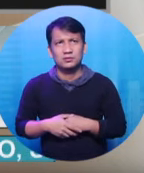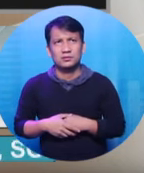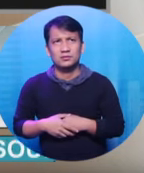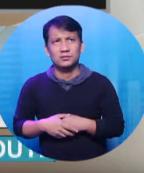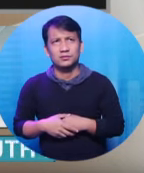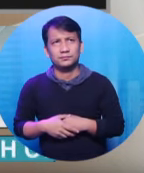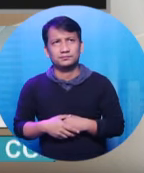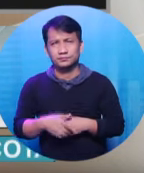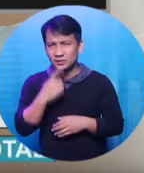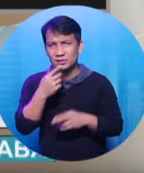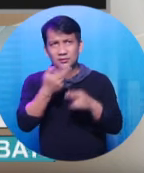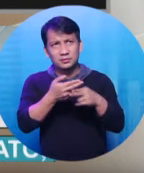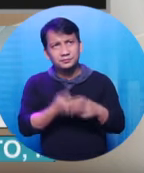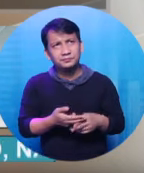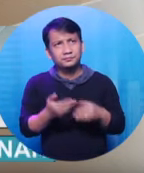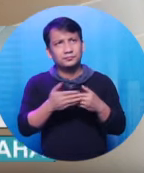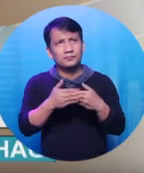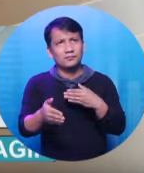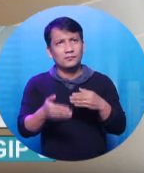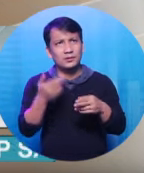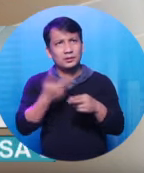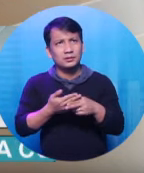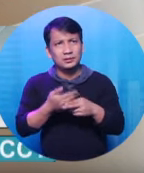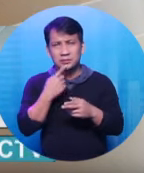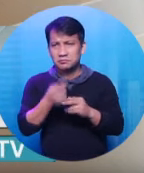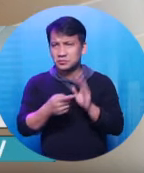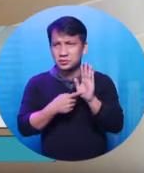ko siya sa pangalan. Nakikita ko siya minsan. Pero hindi kami